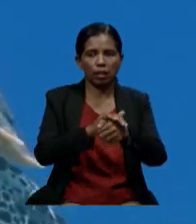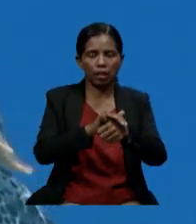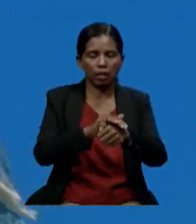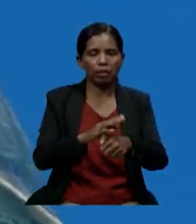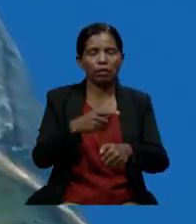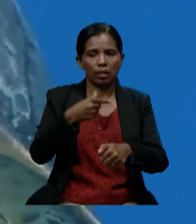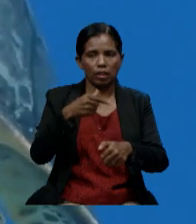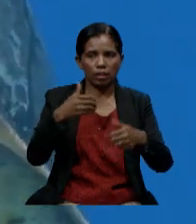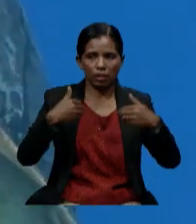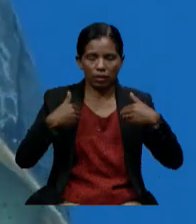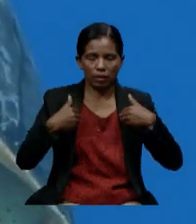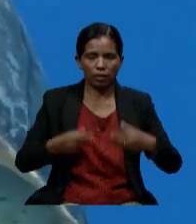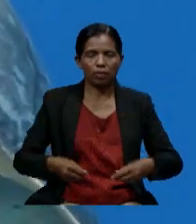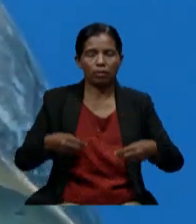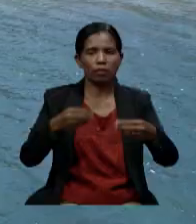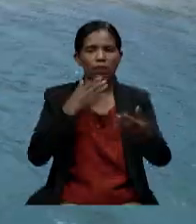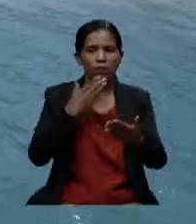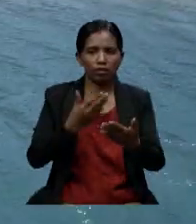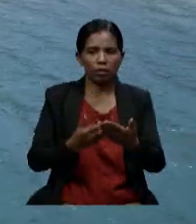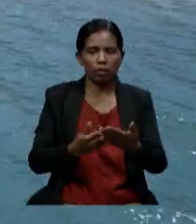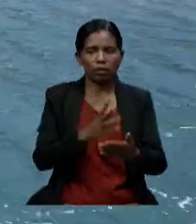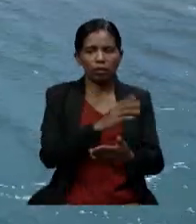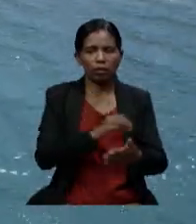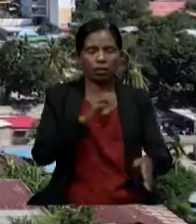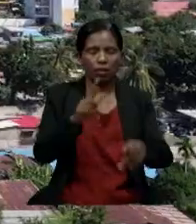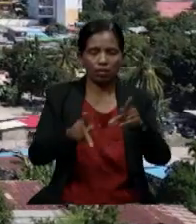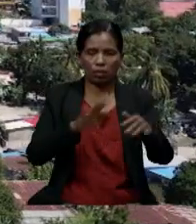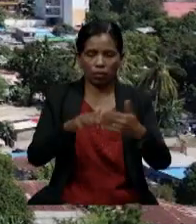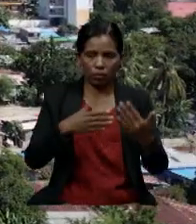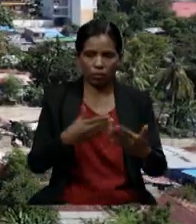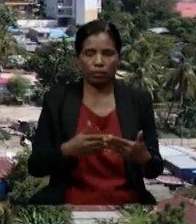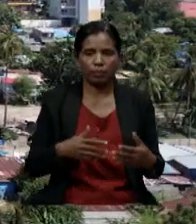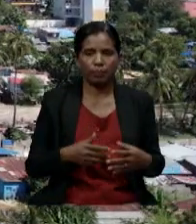soin tasi nian fo beneficio direita no indireita ba povo.